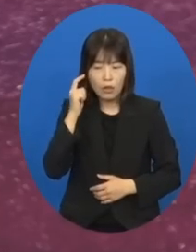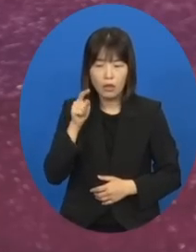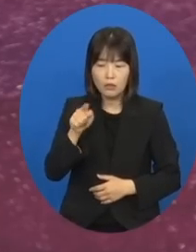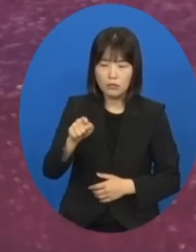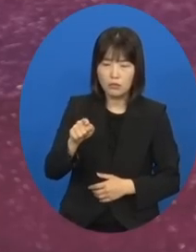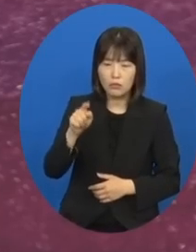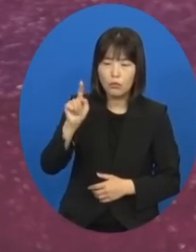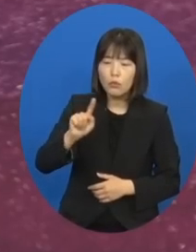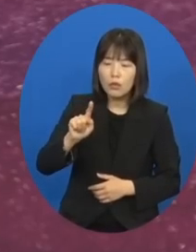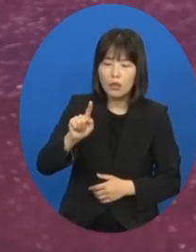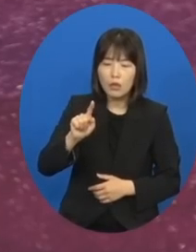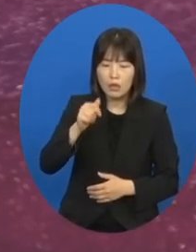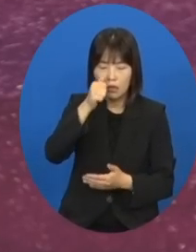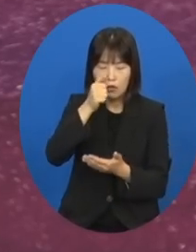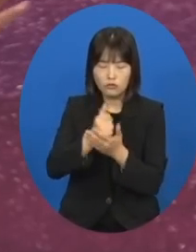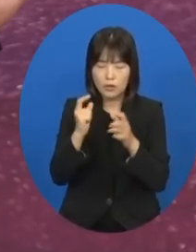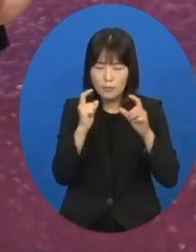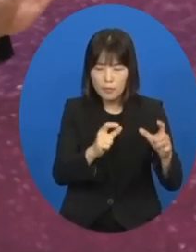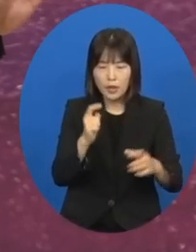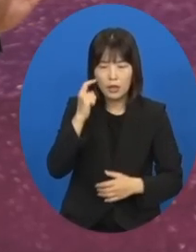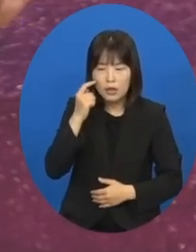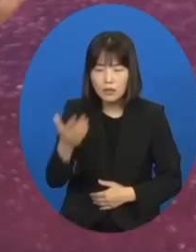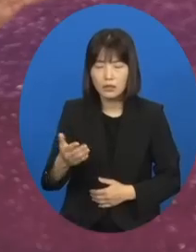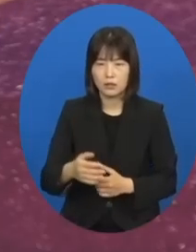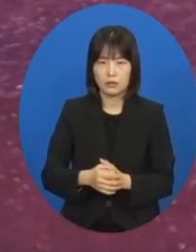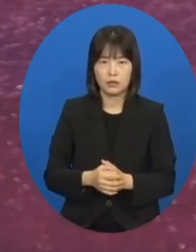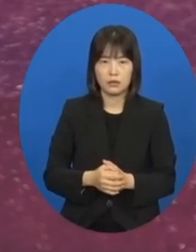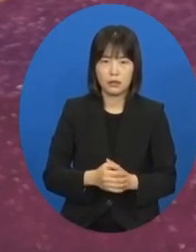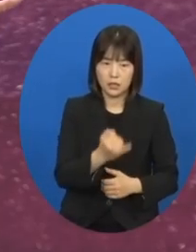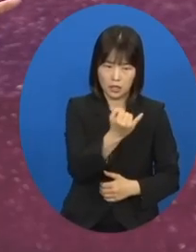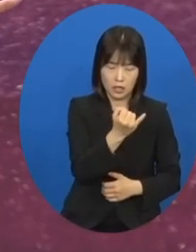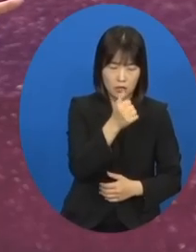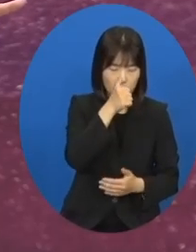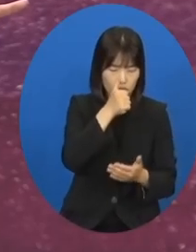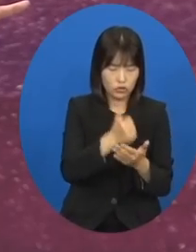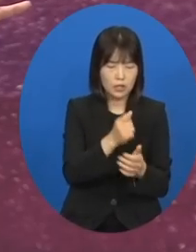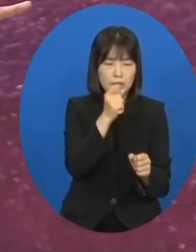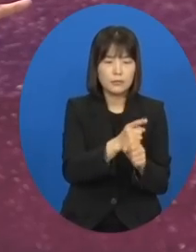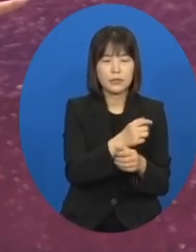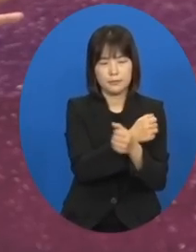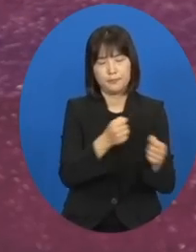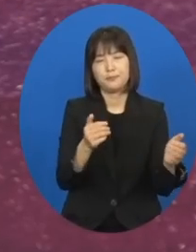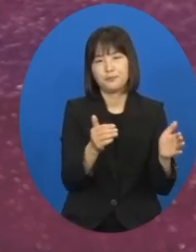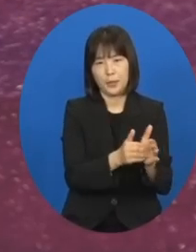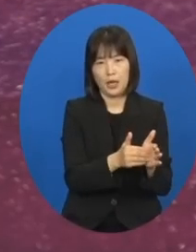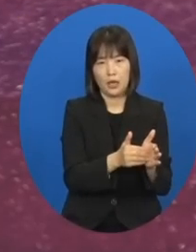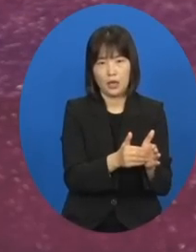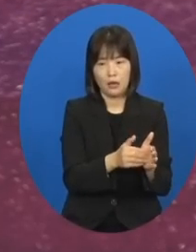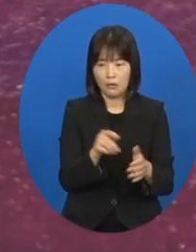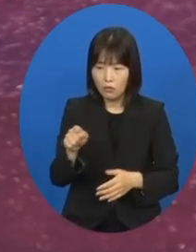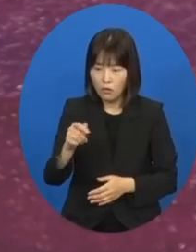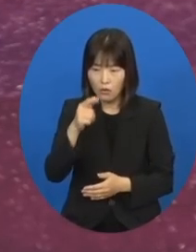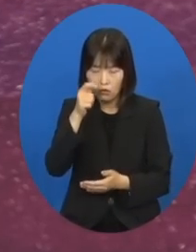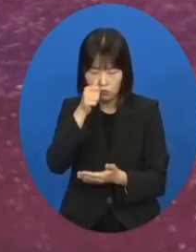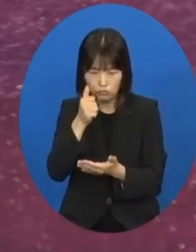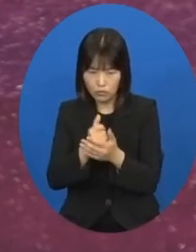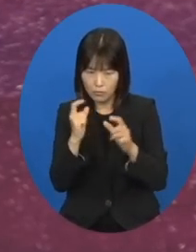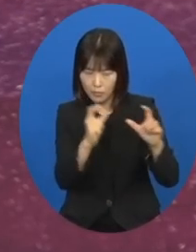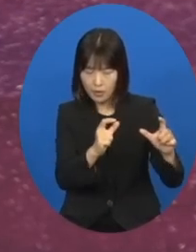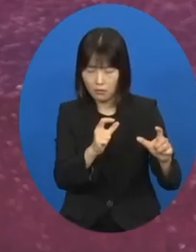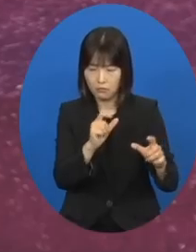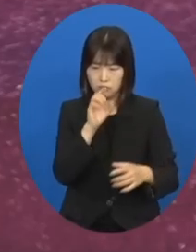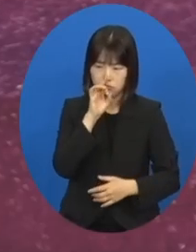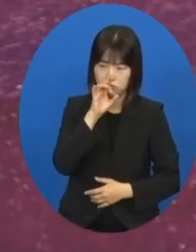정죄를 아니야 내가 너에게 말하는데 그녀의 죄는 이미 사해졌다 너가 정죄할 수 있는게 아니야 이미